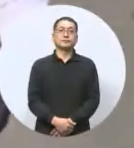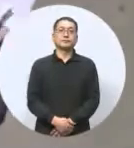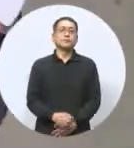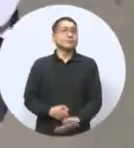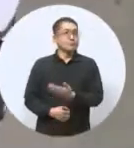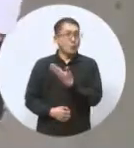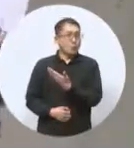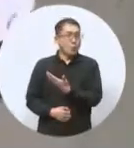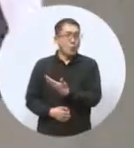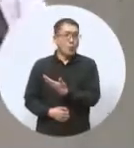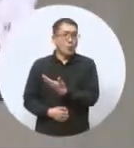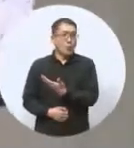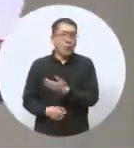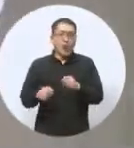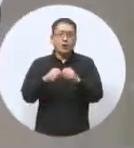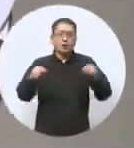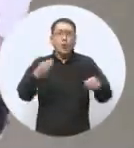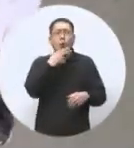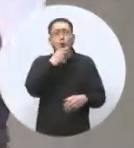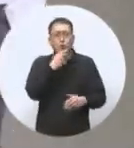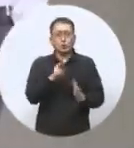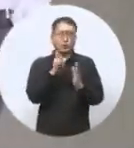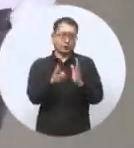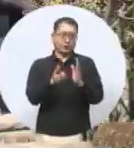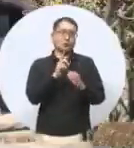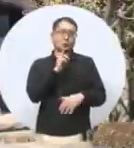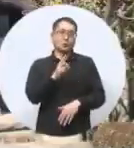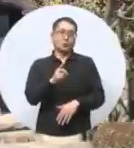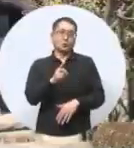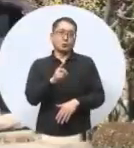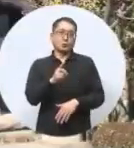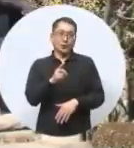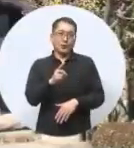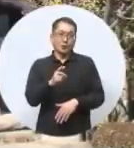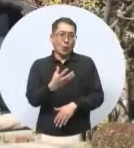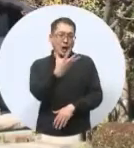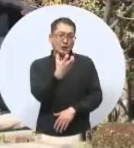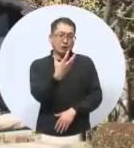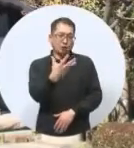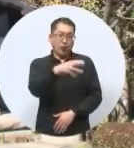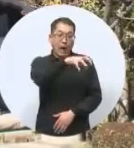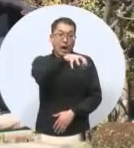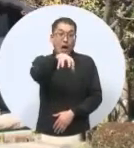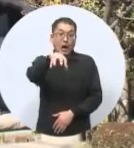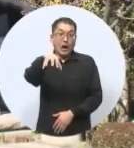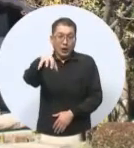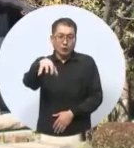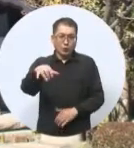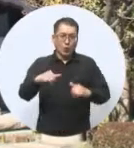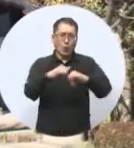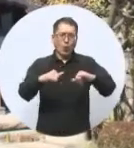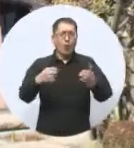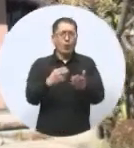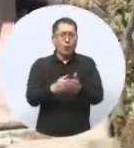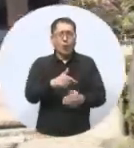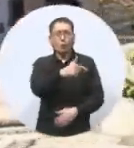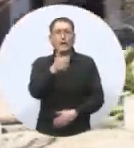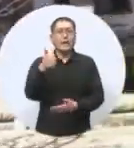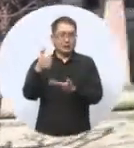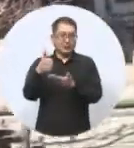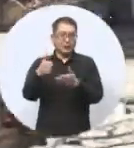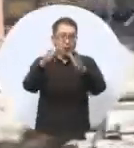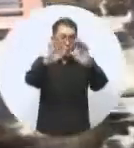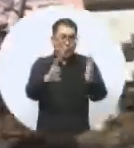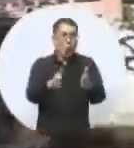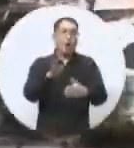ここはですね、長福寺といいまして、はい、この近在に88箇所の弘法大師さんの